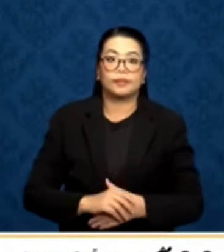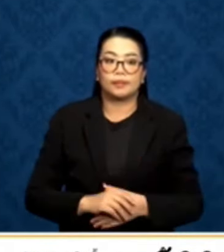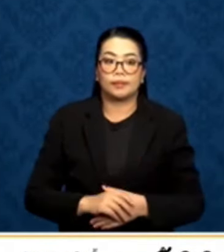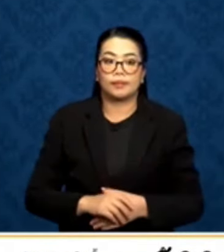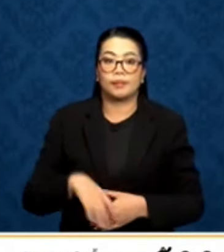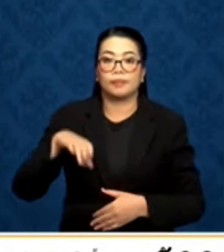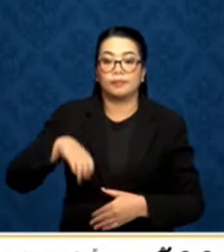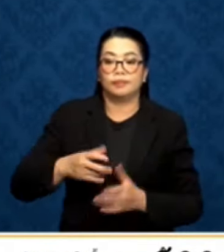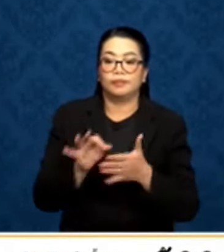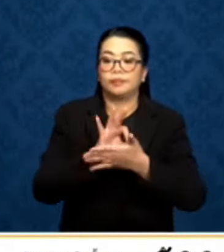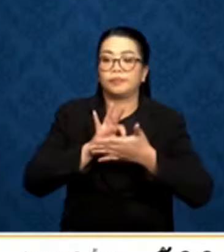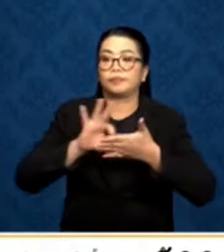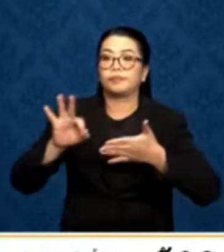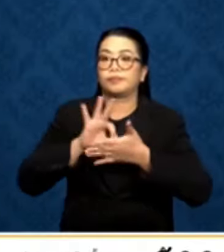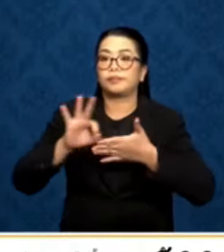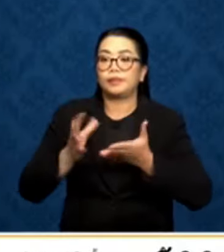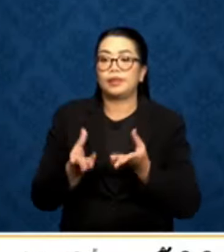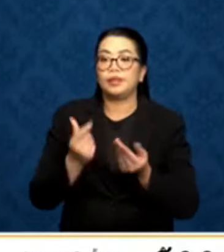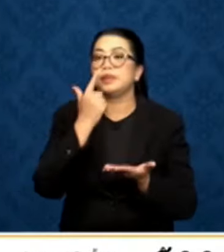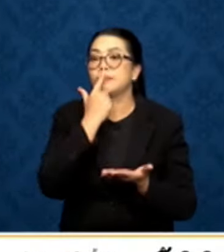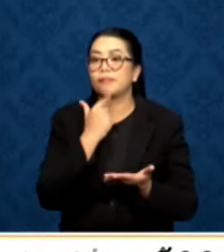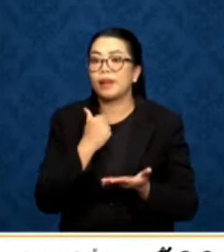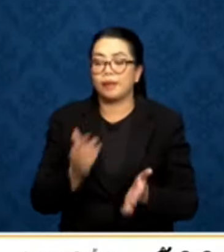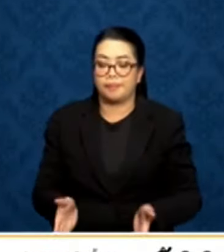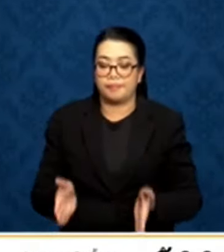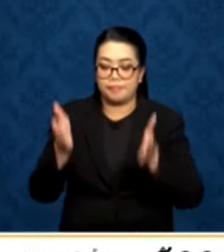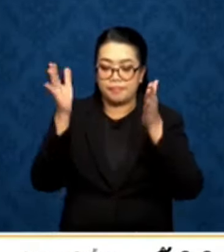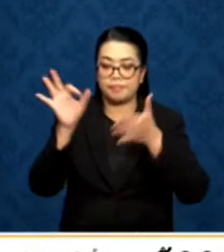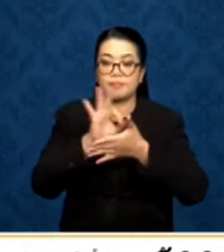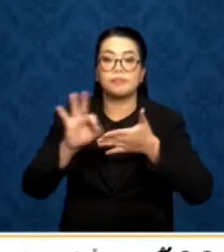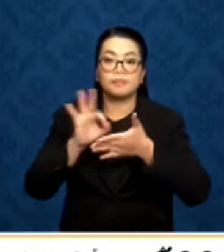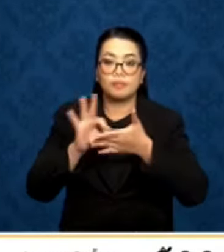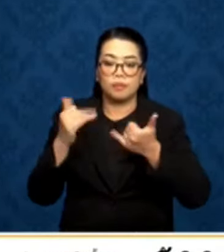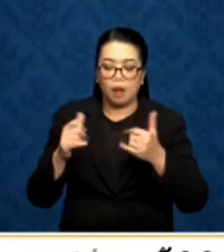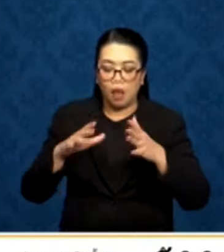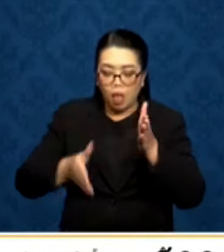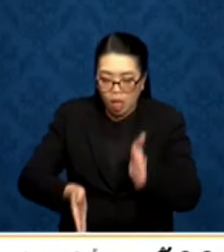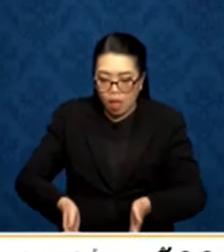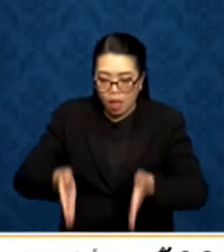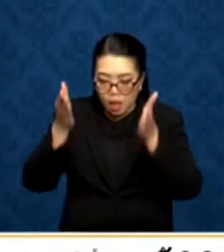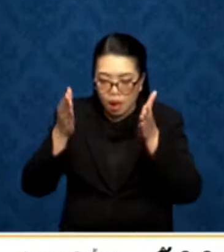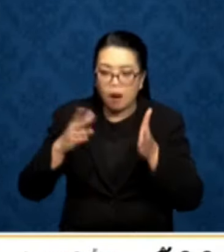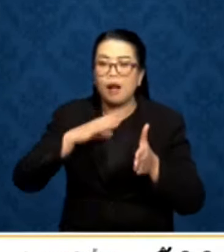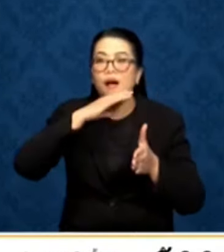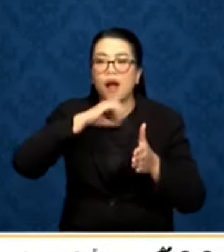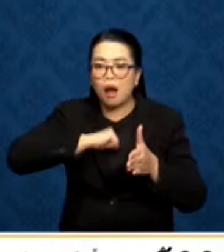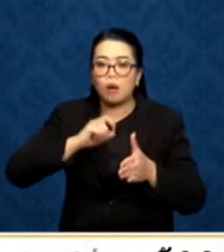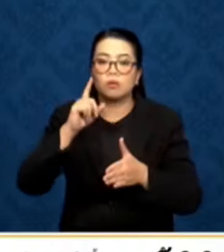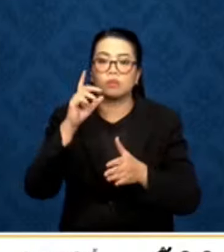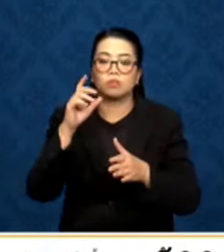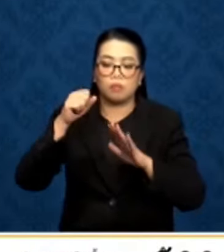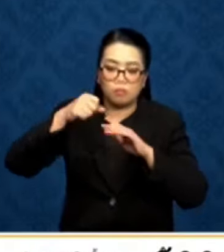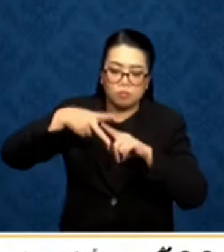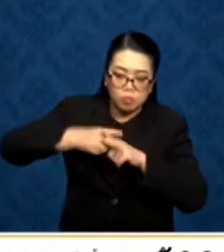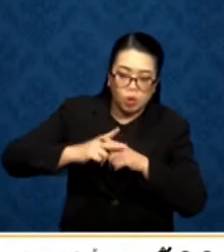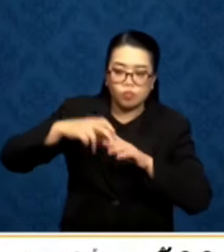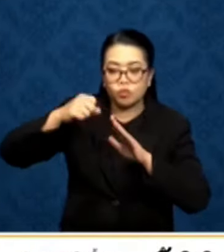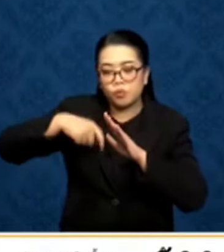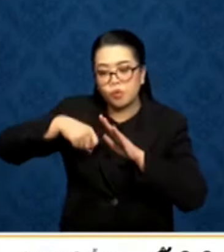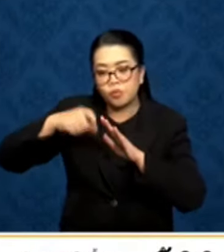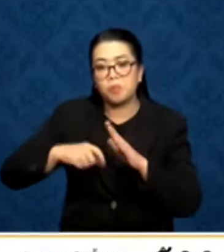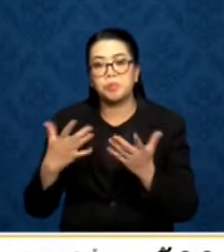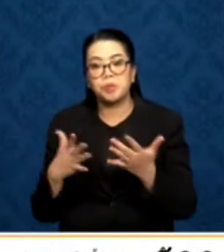ดินแดงที่เริ่มสร้างได้เพียงแค่ 2ปีนะครับแล้วก็เริ่มมีการชำรุดนะครับไม่มีการซ่อมแซมต่างๆเหล่านี้เอ่อก่อนหน้านี้ผมเอง